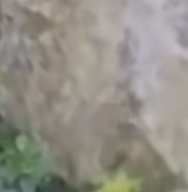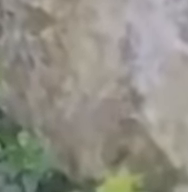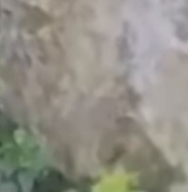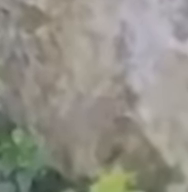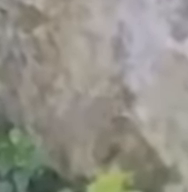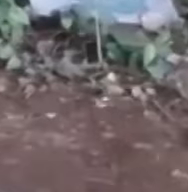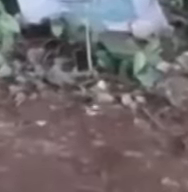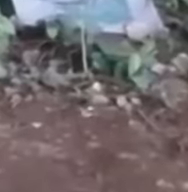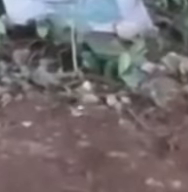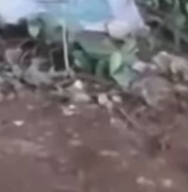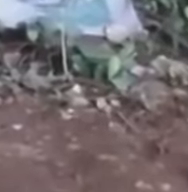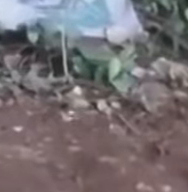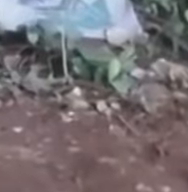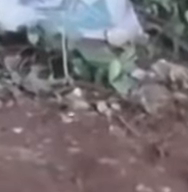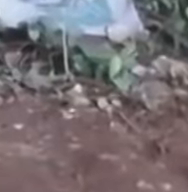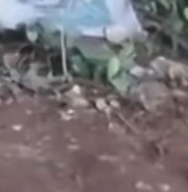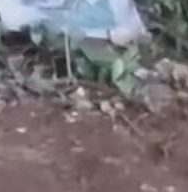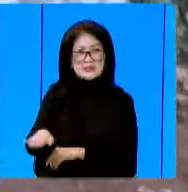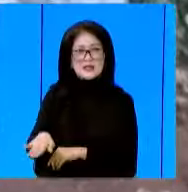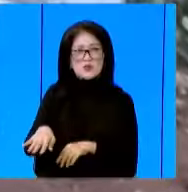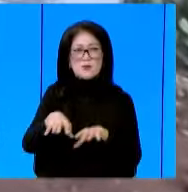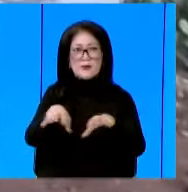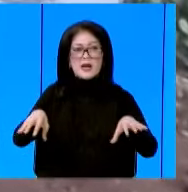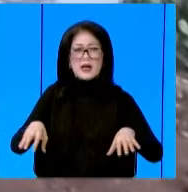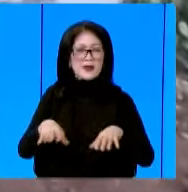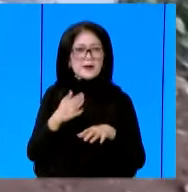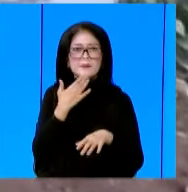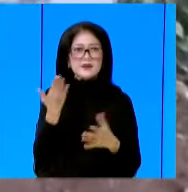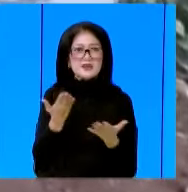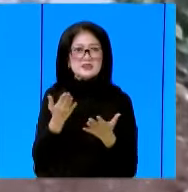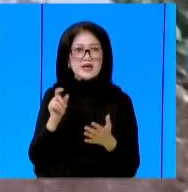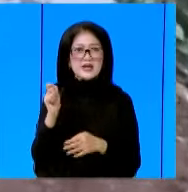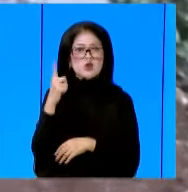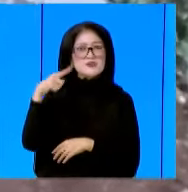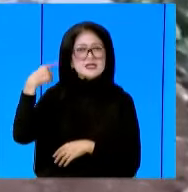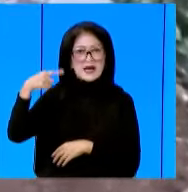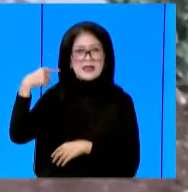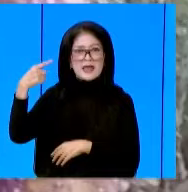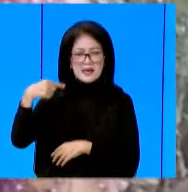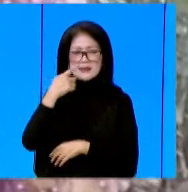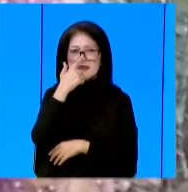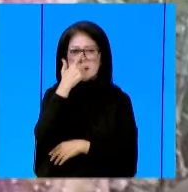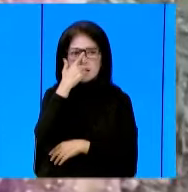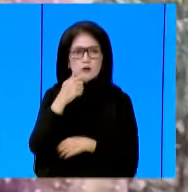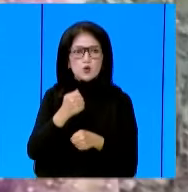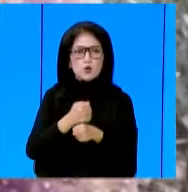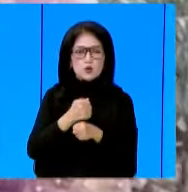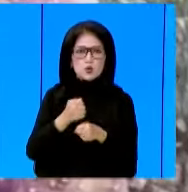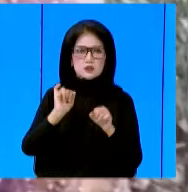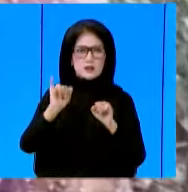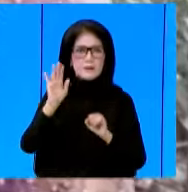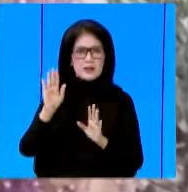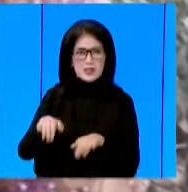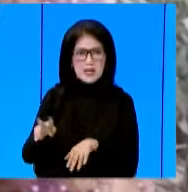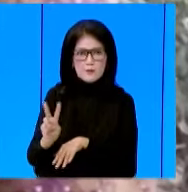barang-barang seadanya untuk memenuhi kebutuhan sehari-hari. Kehidupan miris ini terpaksa dijalani Guntur bersama anak